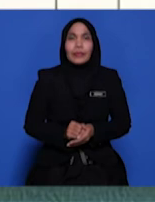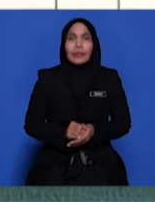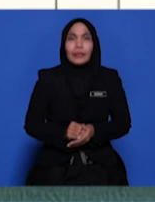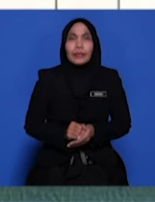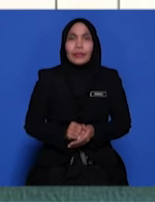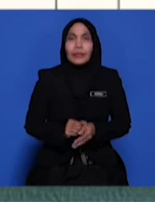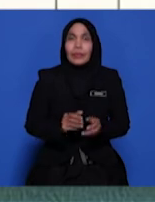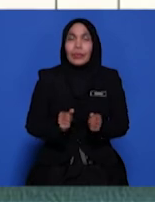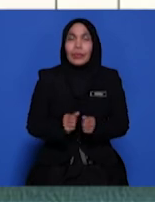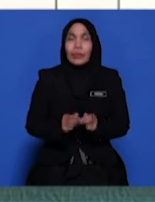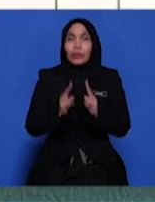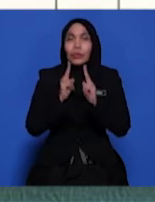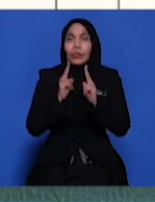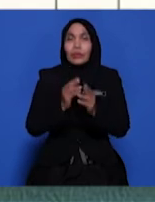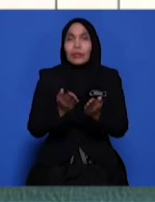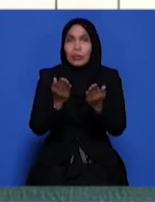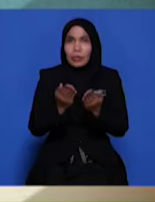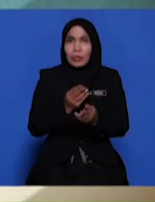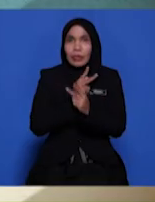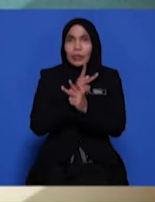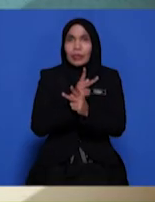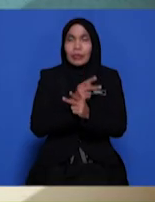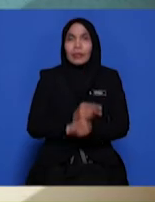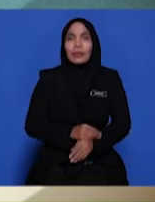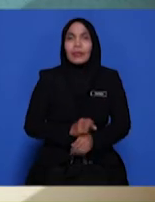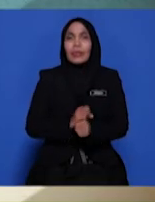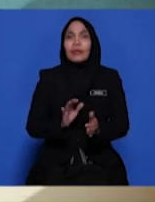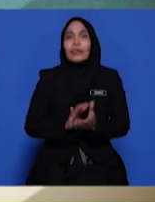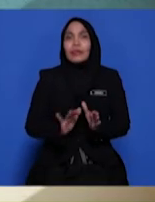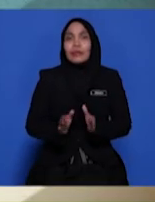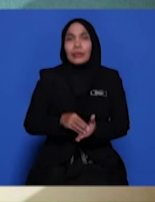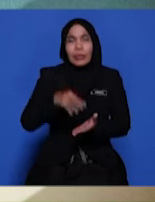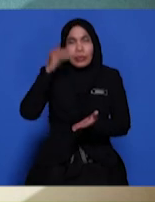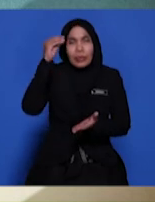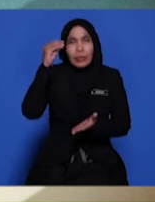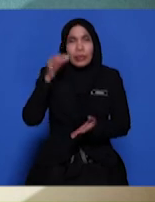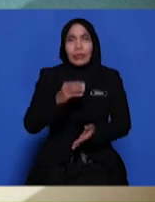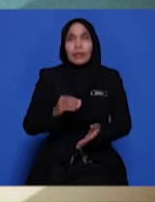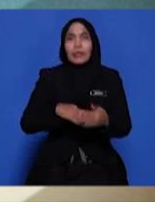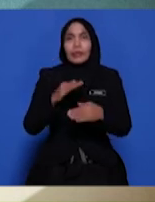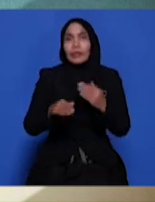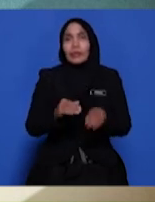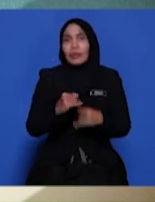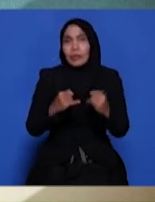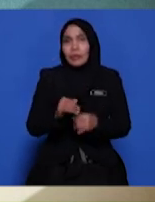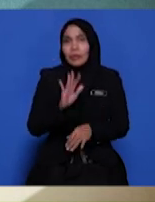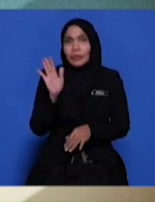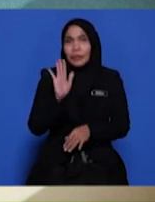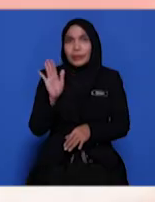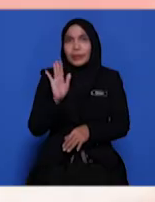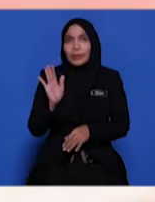ini dengan ucapan terima kasih. Selamat belajar dan selamat maju jaya. Bye.